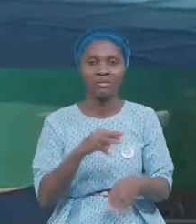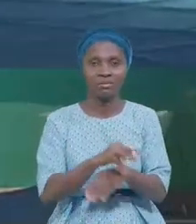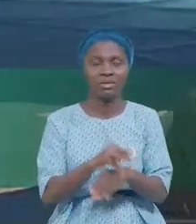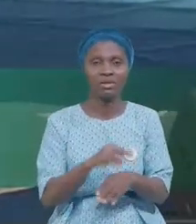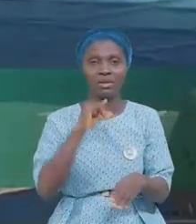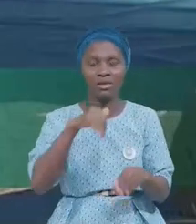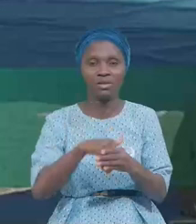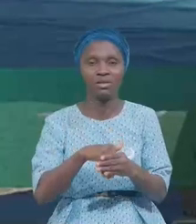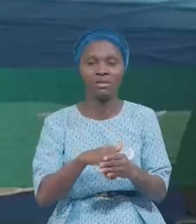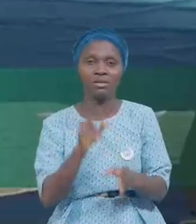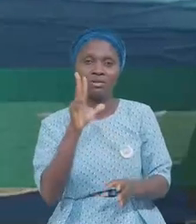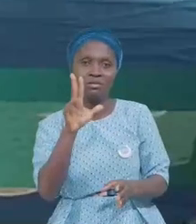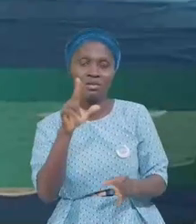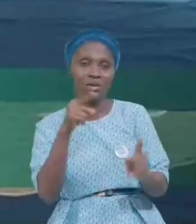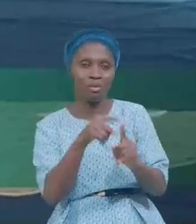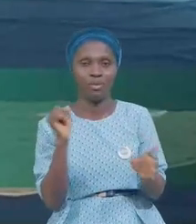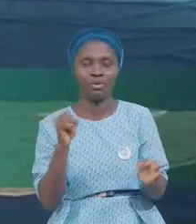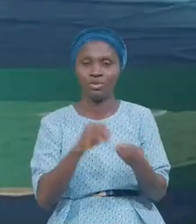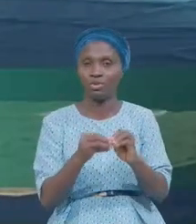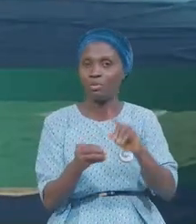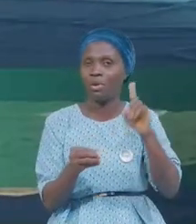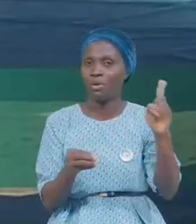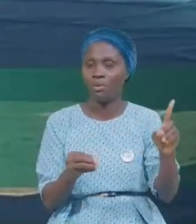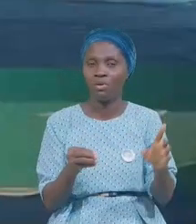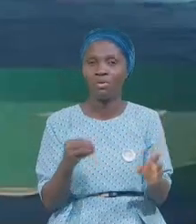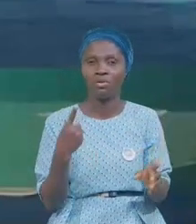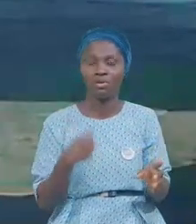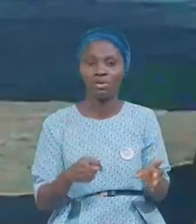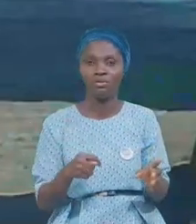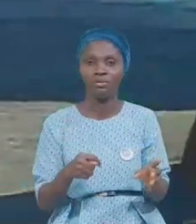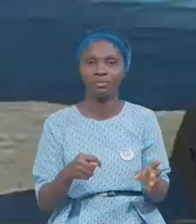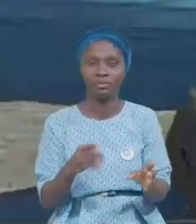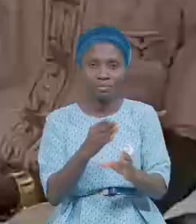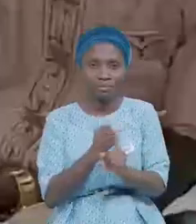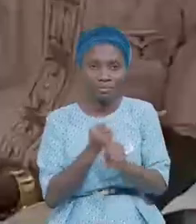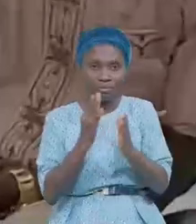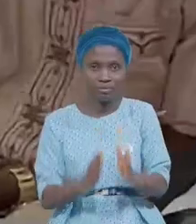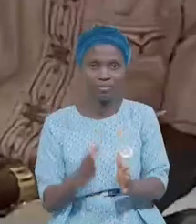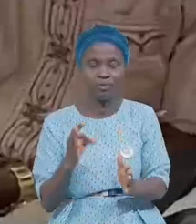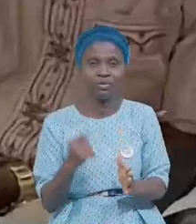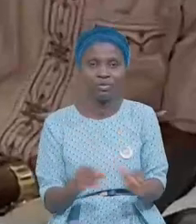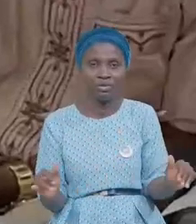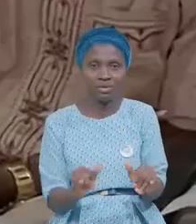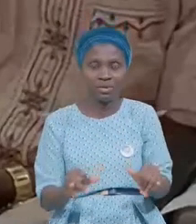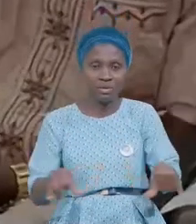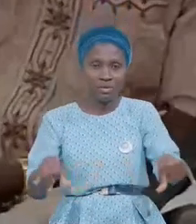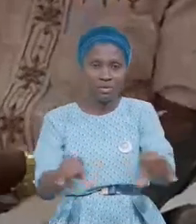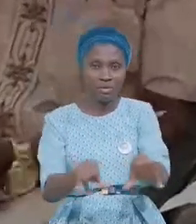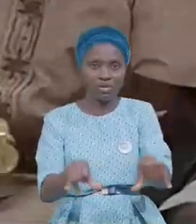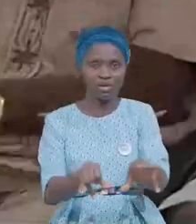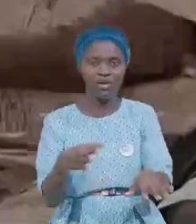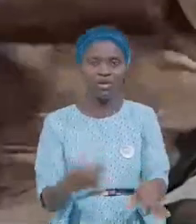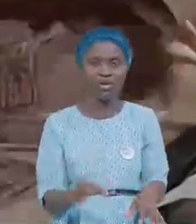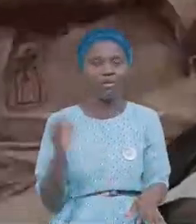parties. Premièrement, nous considérons le premier point, les possesseurs de la